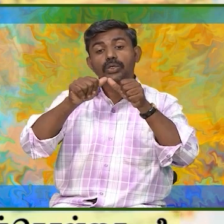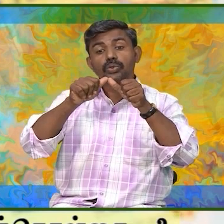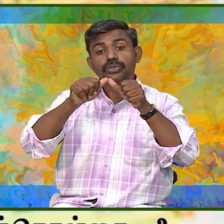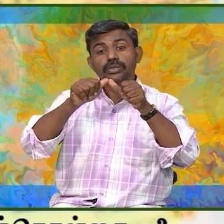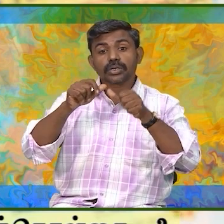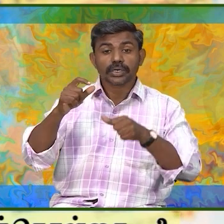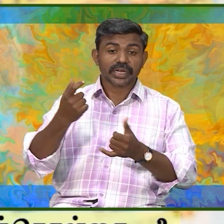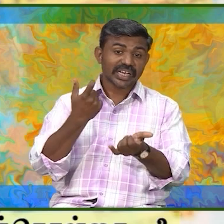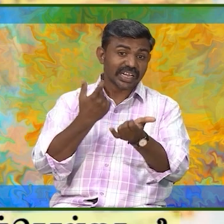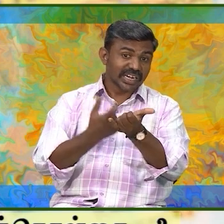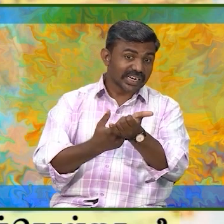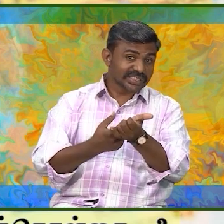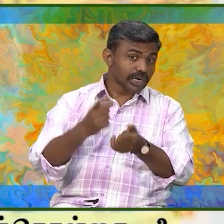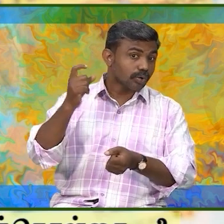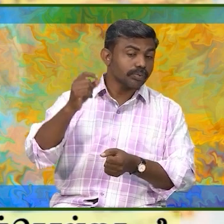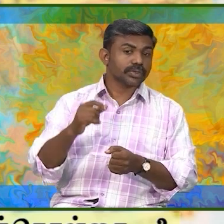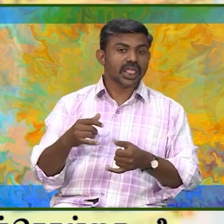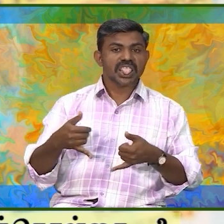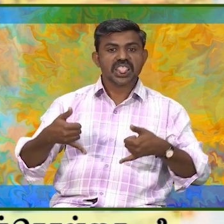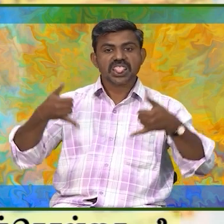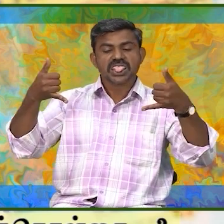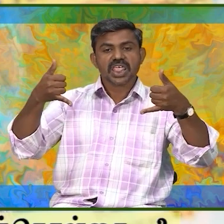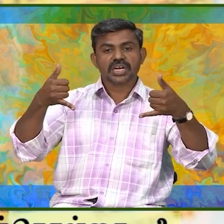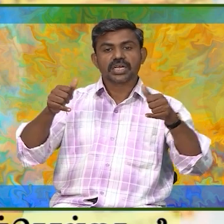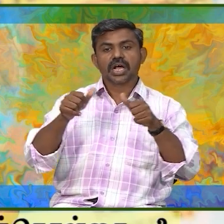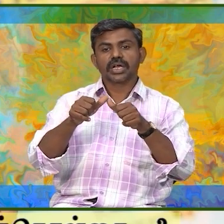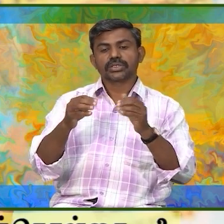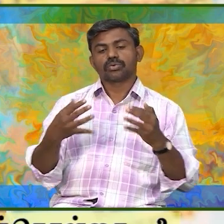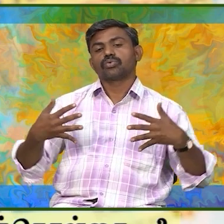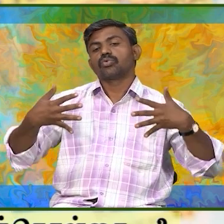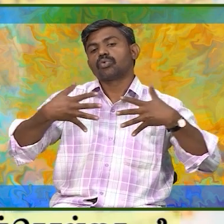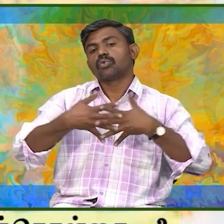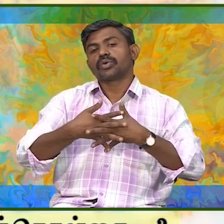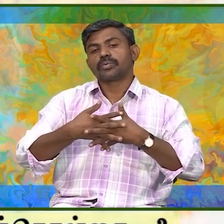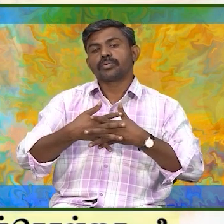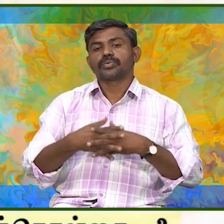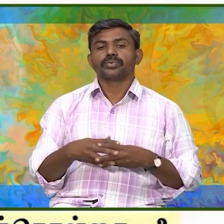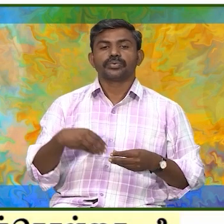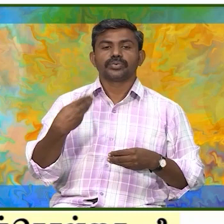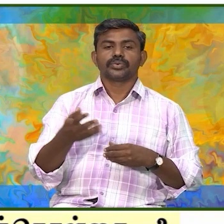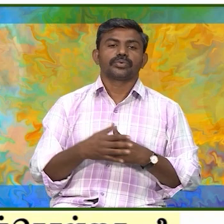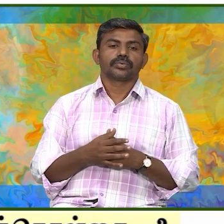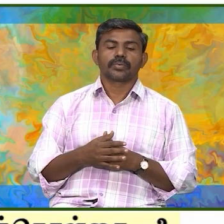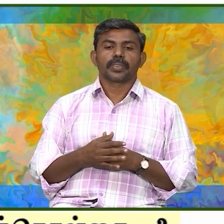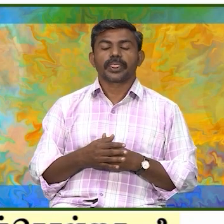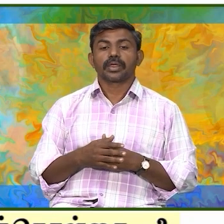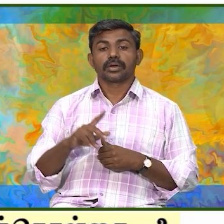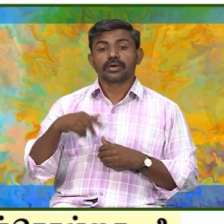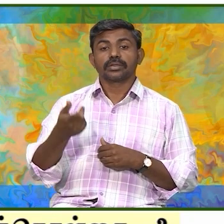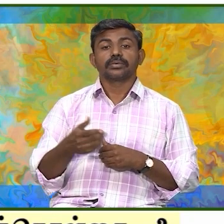ரீஜினல் கோஆப்ரேஷன். இதை தமிழில் சொல்லணும்னா, தெற்காசிய நாடுகளின் கூட்டமைப்பு. இதை தான் நம்ம சார்க் சார்க்னு சொல்கிறோம். அடுத்தது